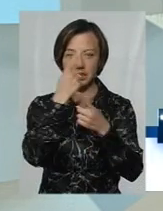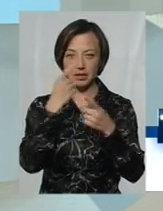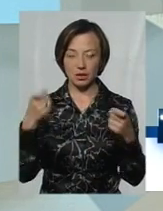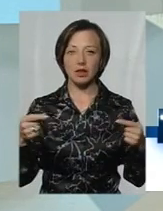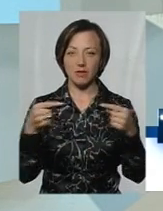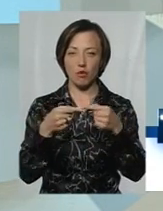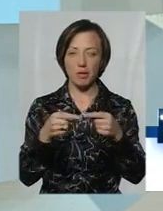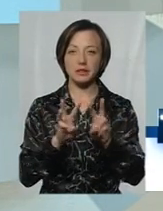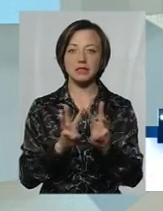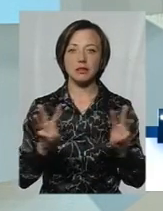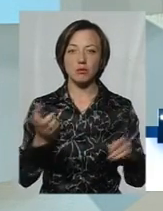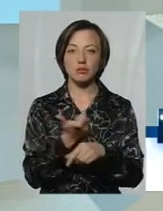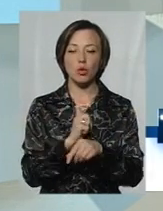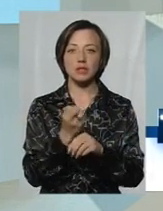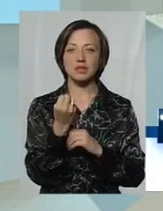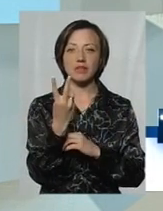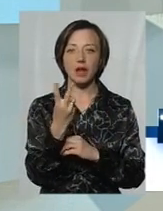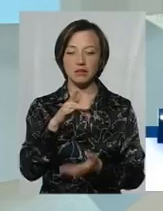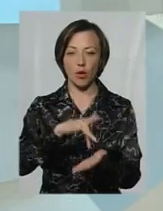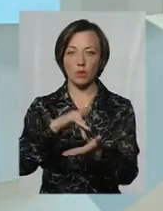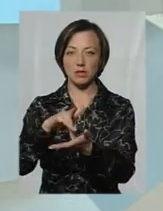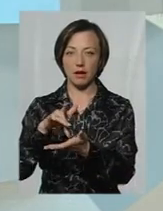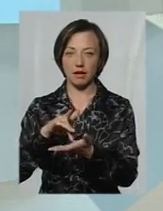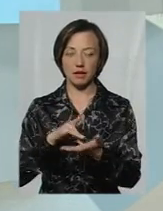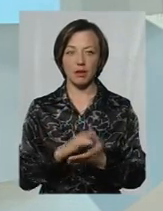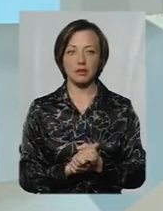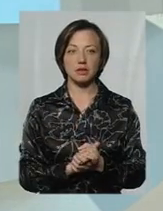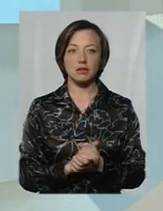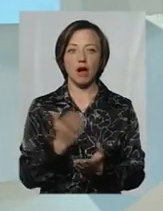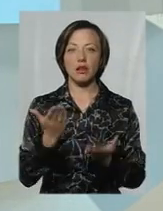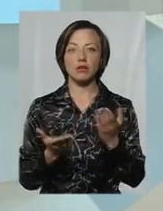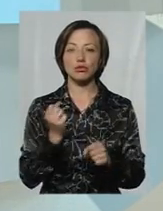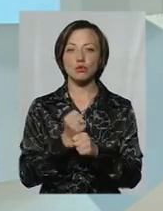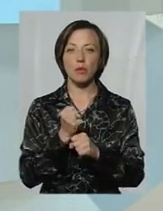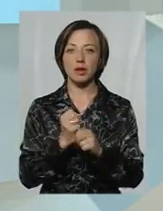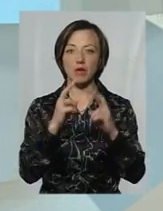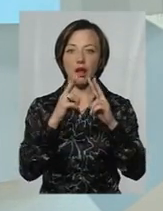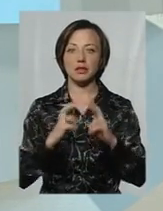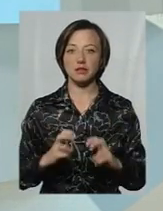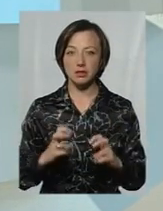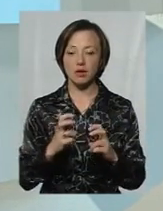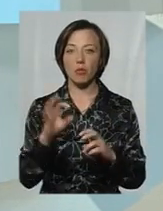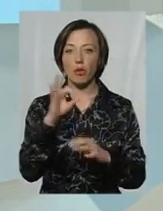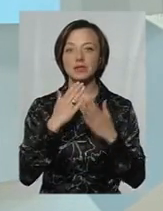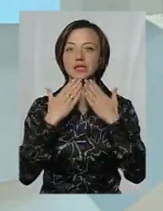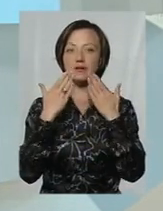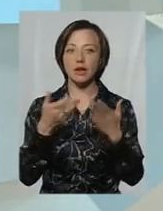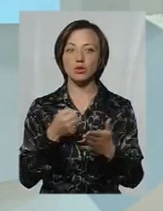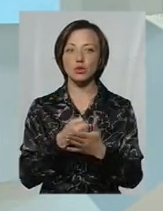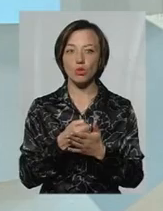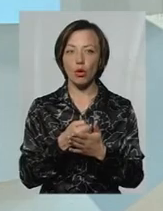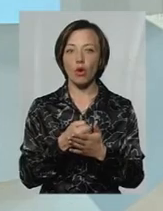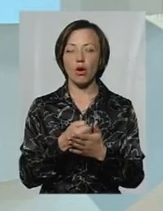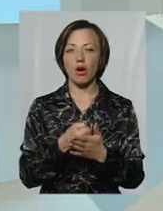в понад як 12 осередках. Якщо зробити аналітику в розрізі звернень до